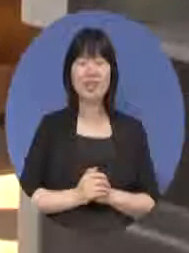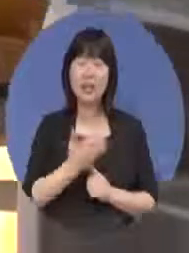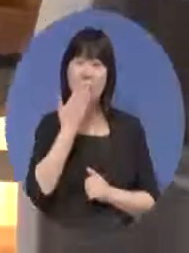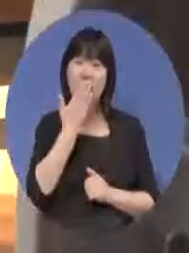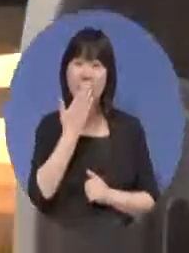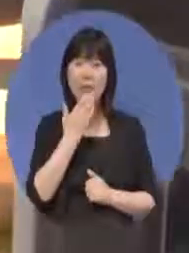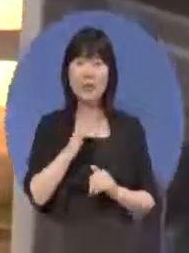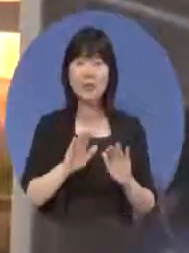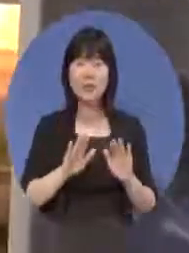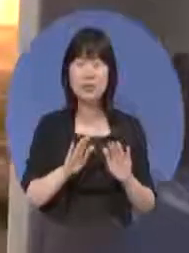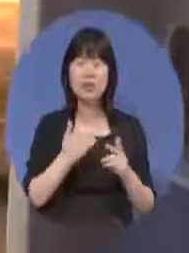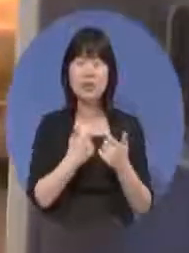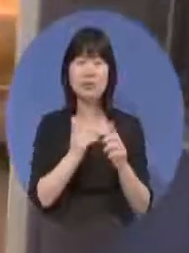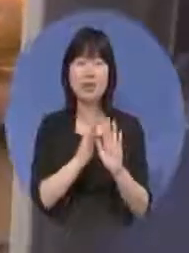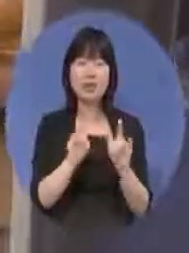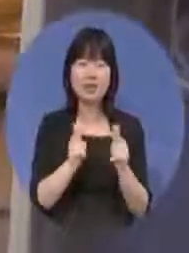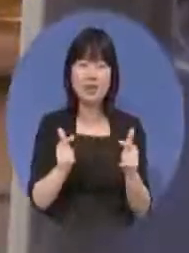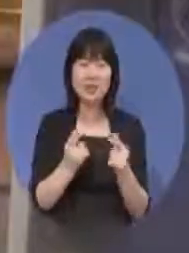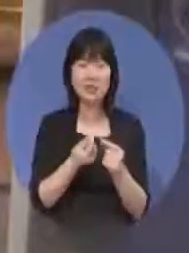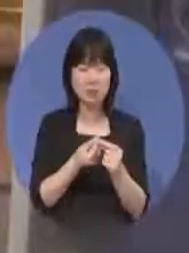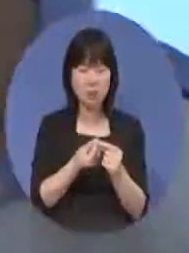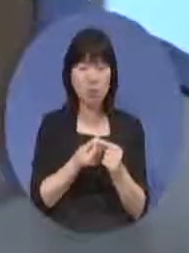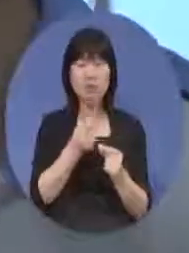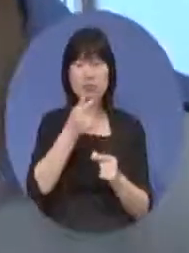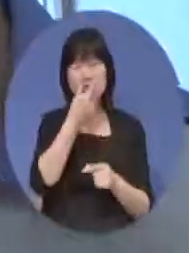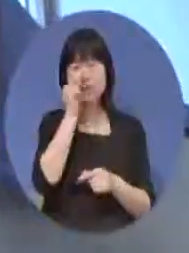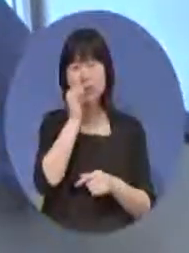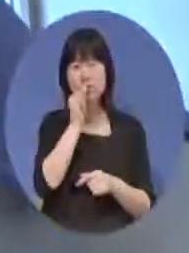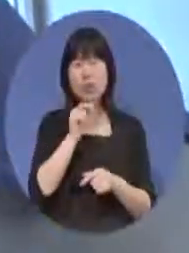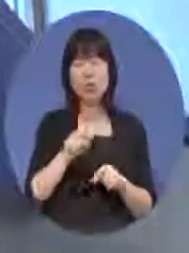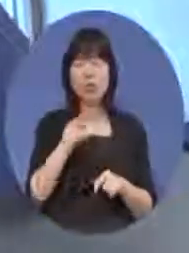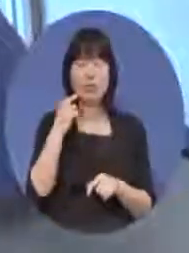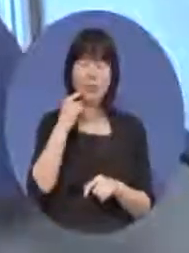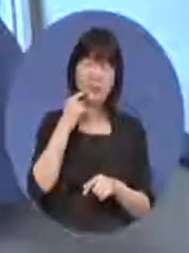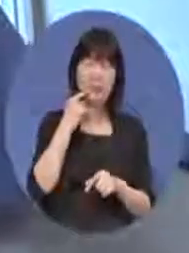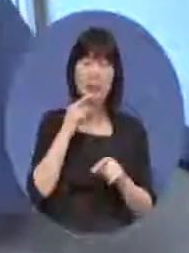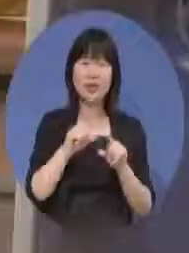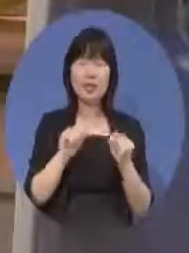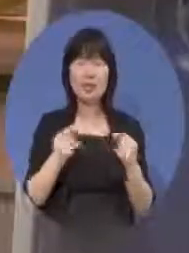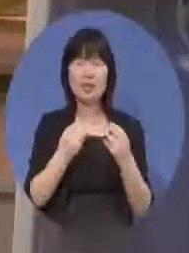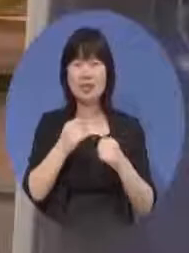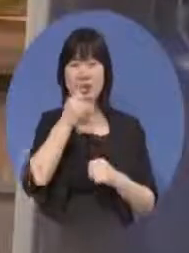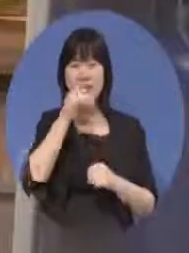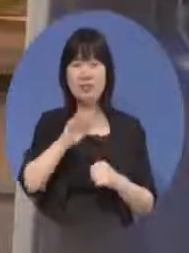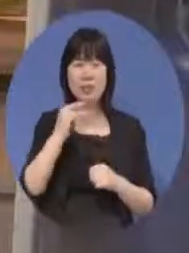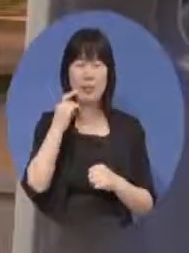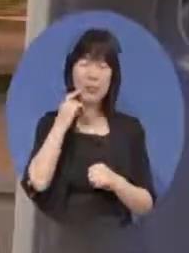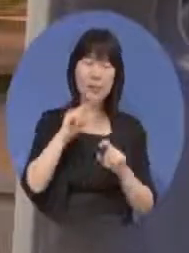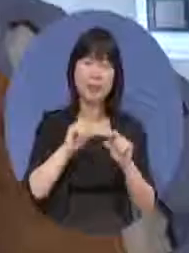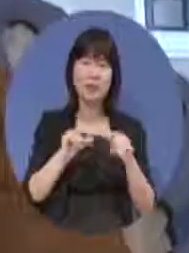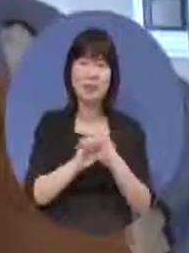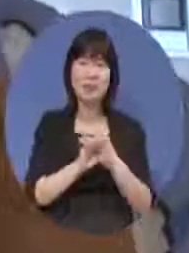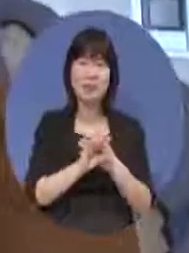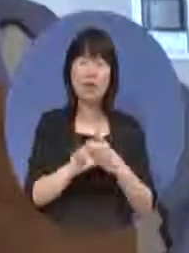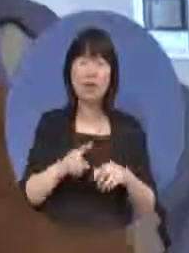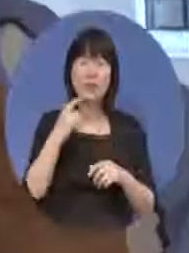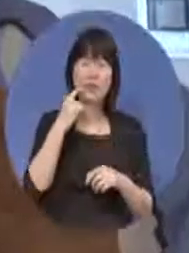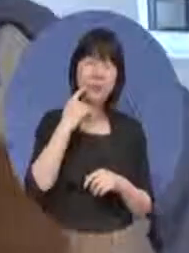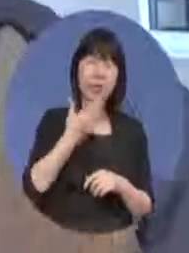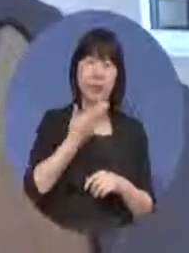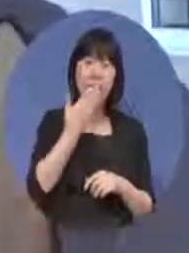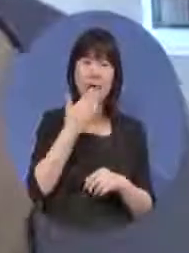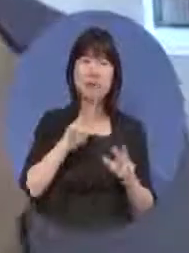되도록 이제 조금 이제 야채들이 많이 부족한 것 같고요. 이제 절인 음식들이 많고요. 예, 절인 음식들이 많은데 절인 우리 아이들 소금은 이제 짜게